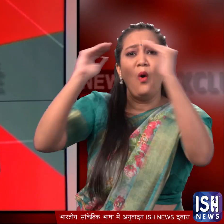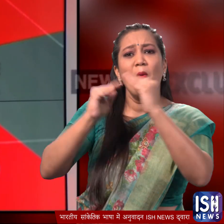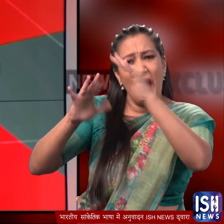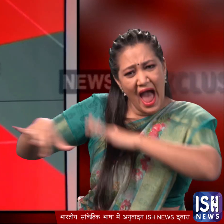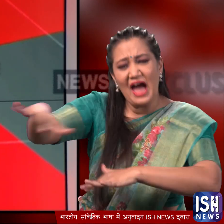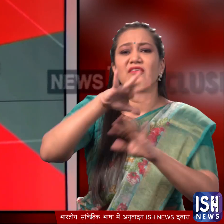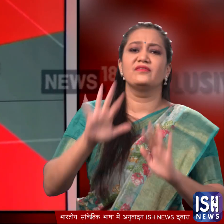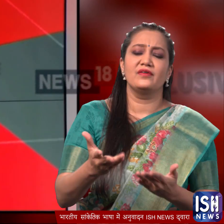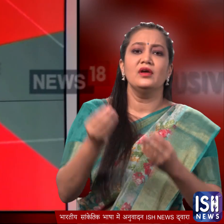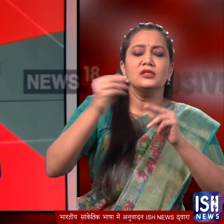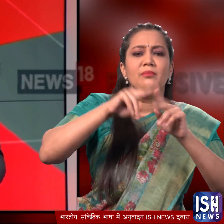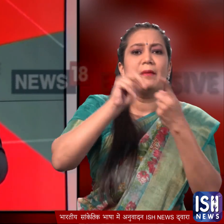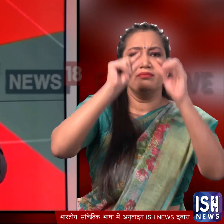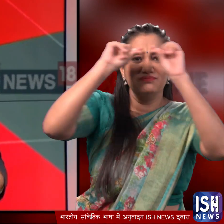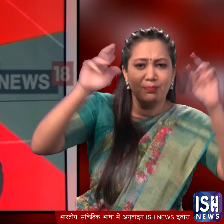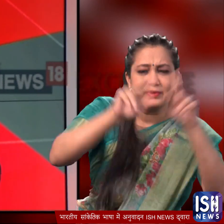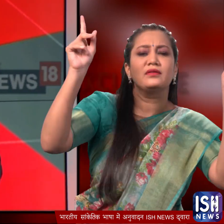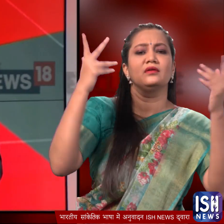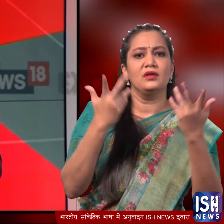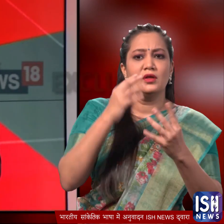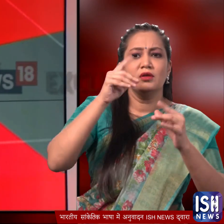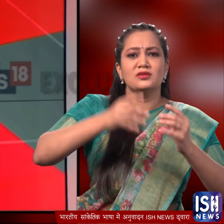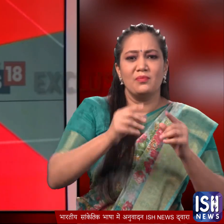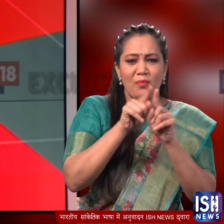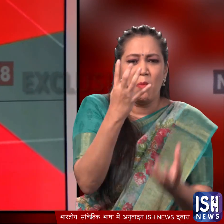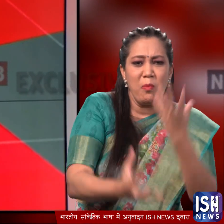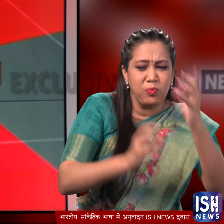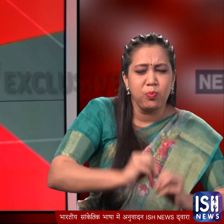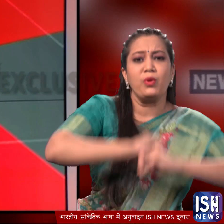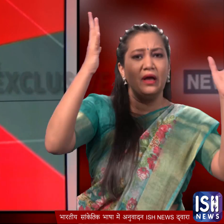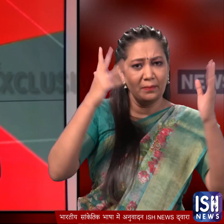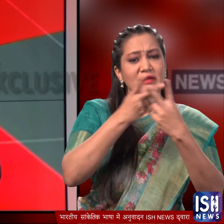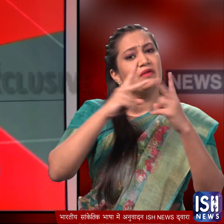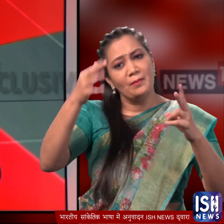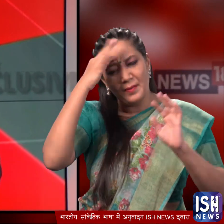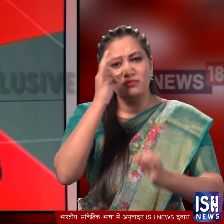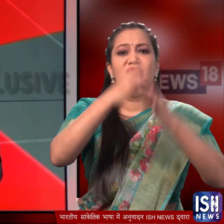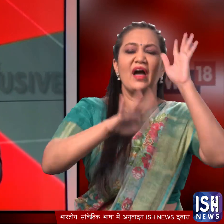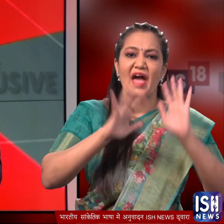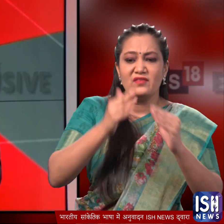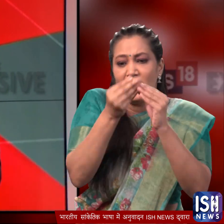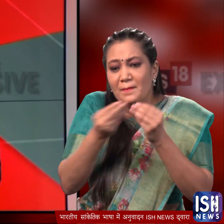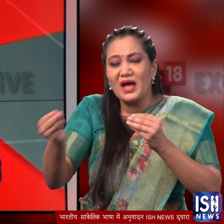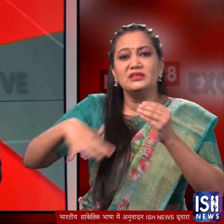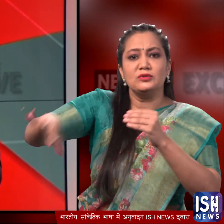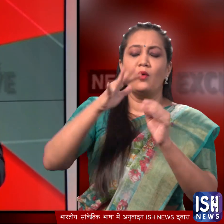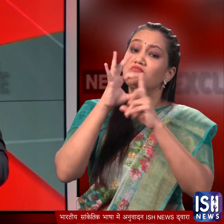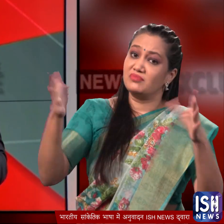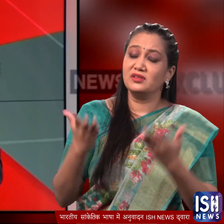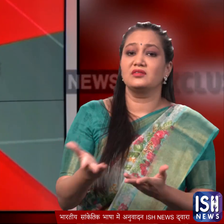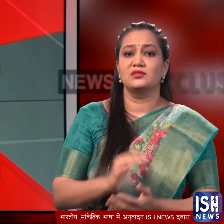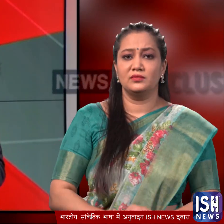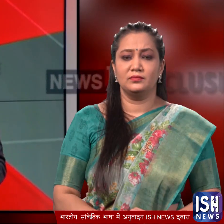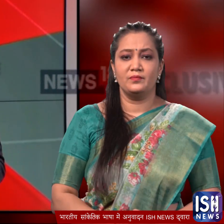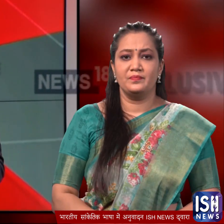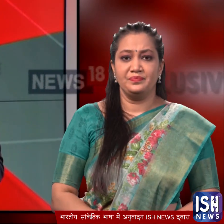ही रिहायशी मोहल्ले भी हैं। फैक्ट्रियों में कभी शॉर्ट सर्किट, कभी बॉयलर फटने की वजह से आग लगने का खतरा रहता ही है, जो रिहायशी इलाकों की वजह से और